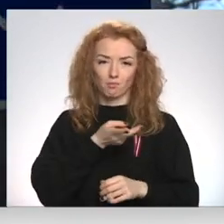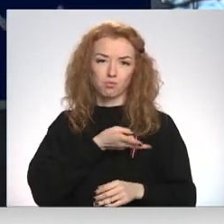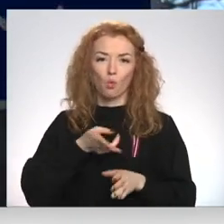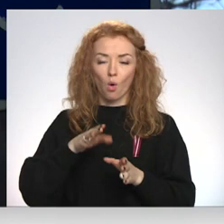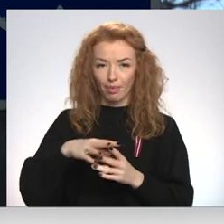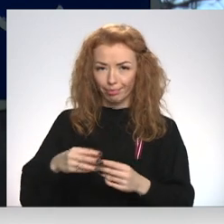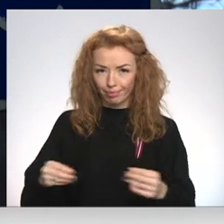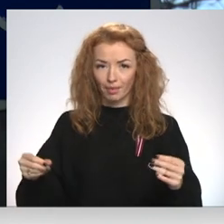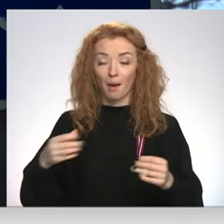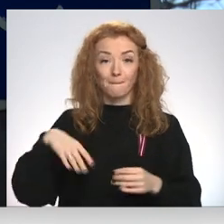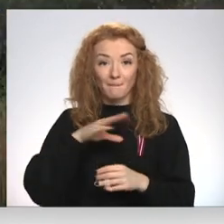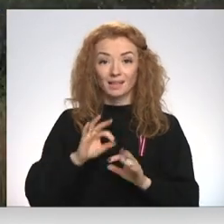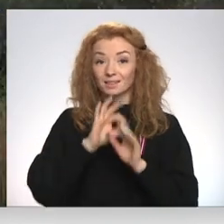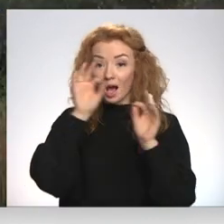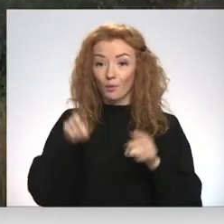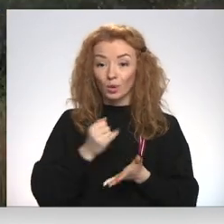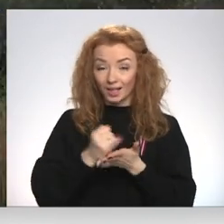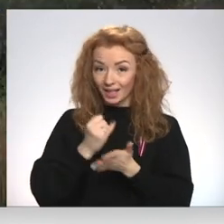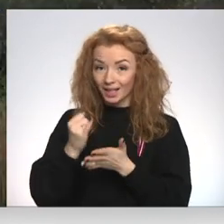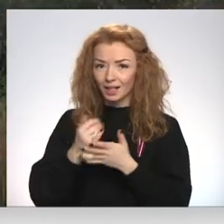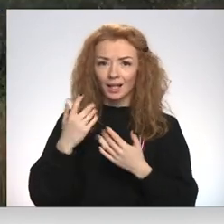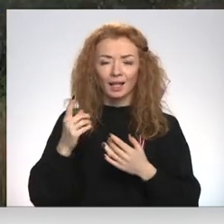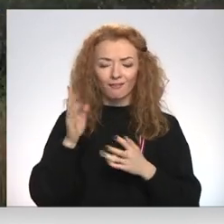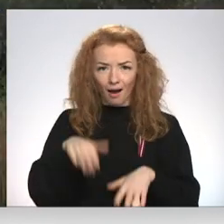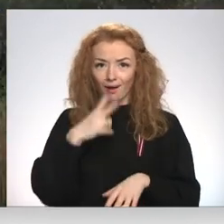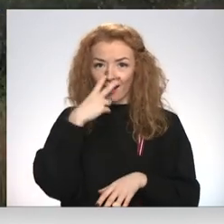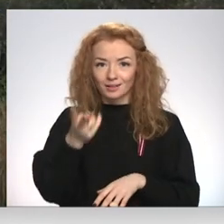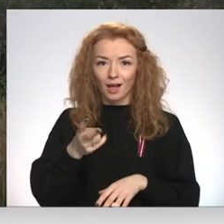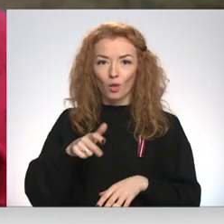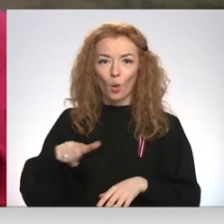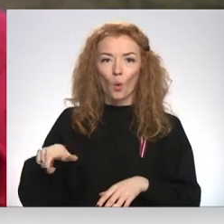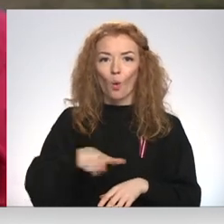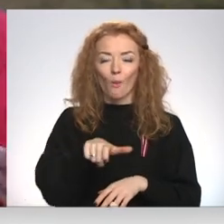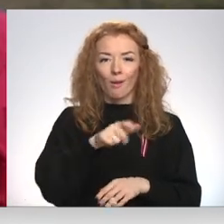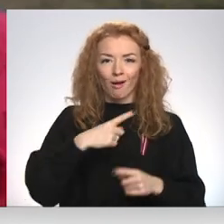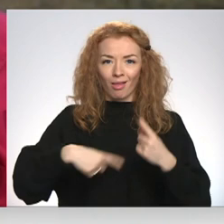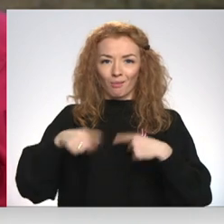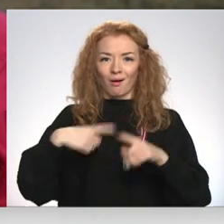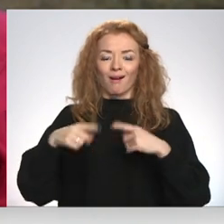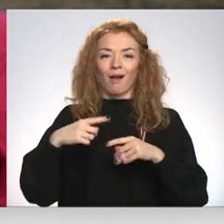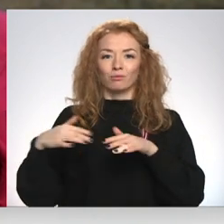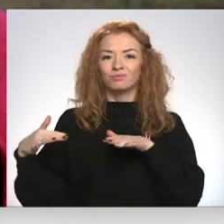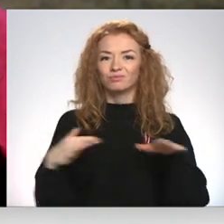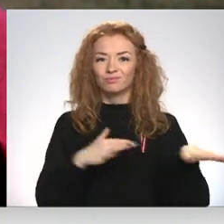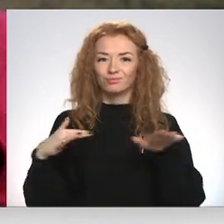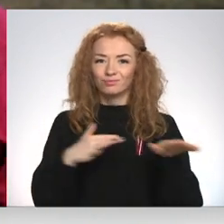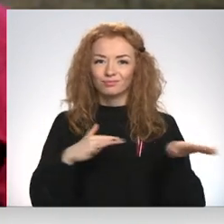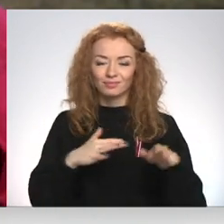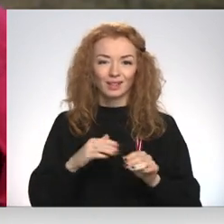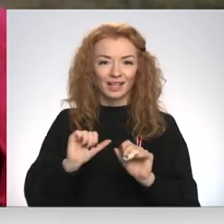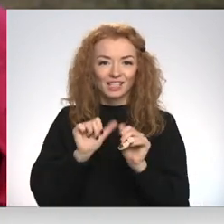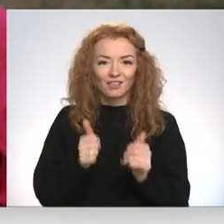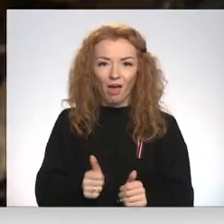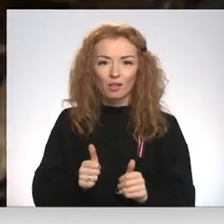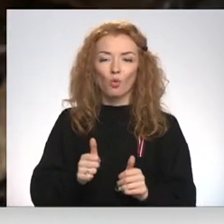upīte, kopš mēs viņu sākām tīrīt, ir pilnīgi redzams, kā tā upe atkopjas. Viņai atkal ir normāls tecējums, viņai izveidojas